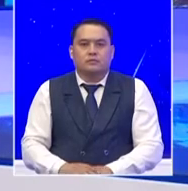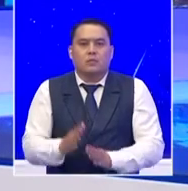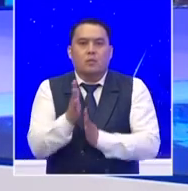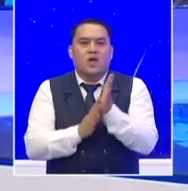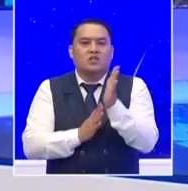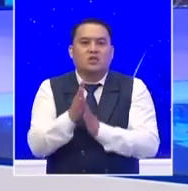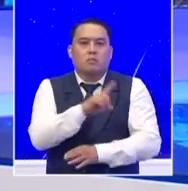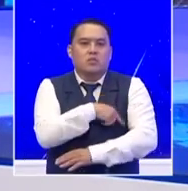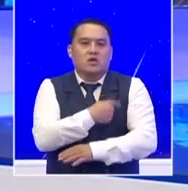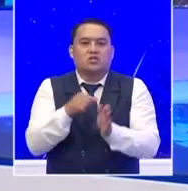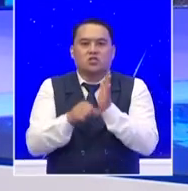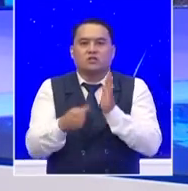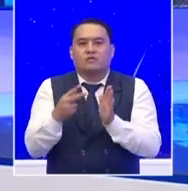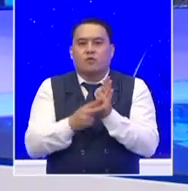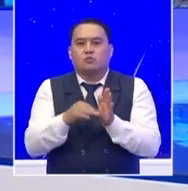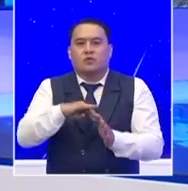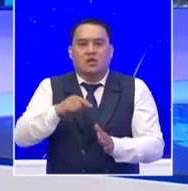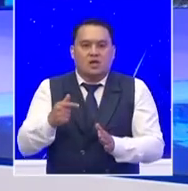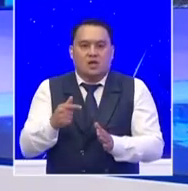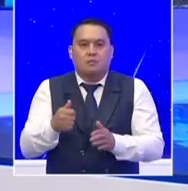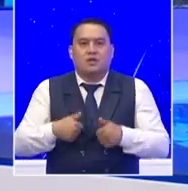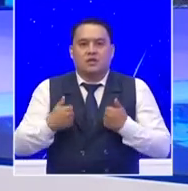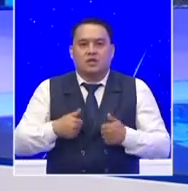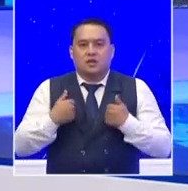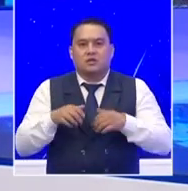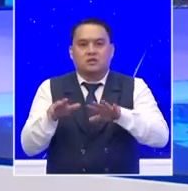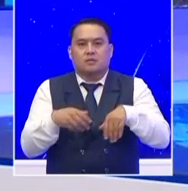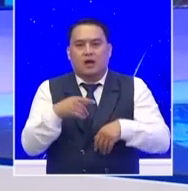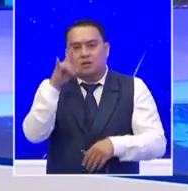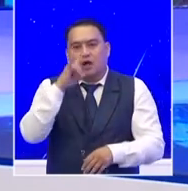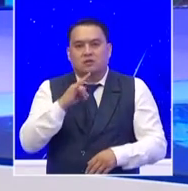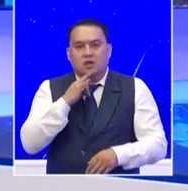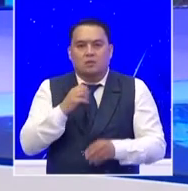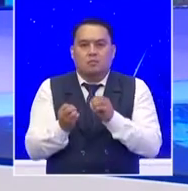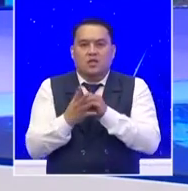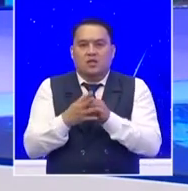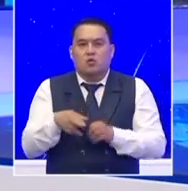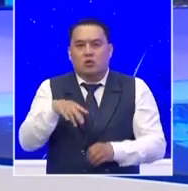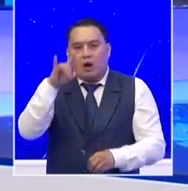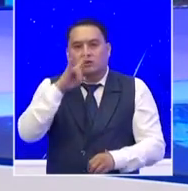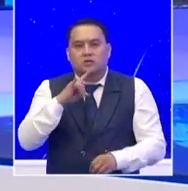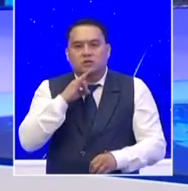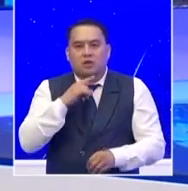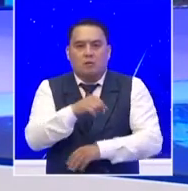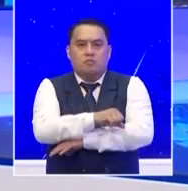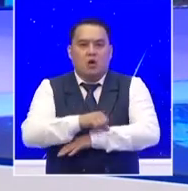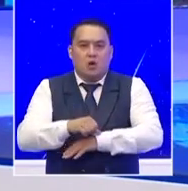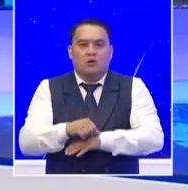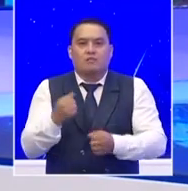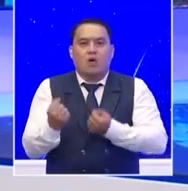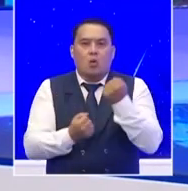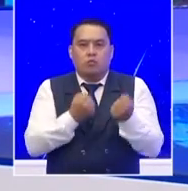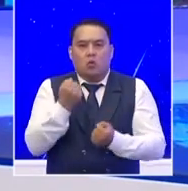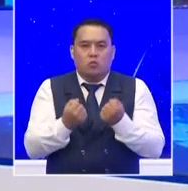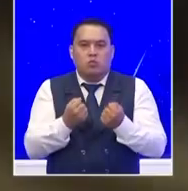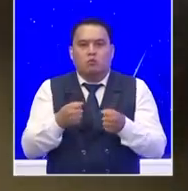Медицинские перчатки на 68 миллионов тенге пытались вывезти из Казахстана. 15 июня казахстанскими пограничниками в